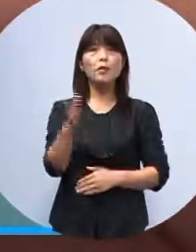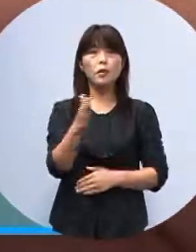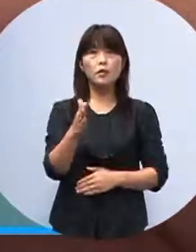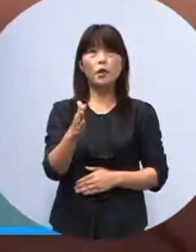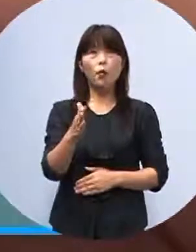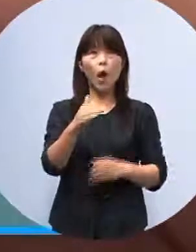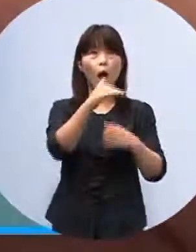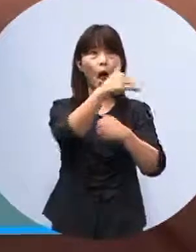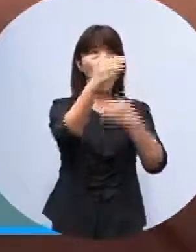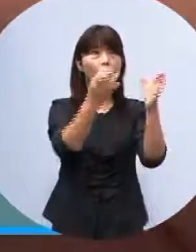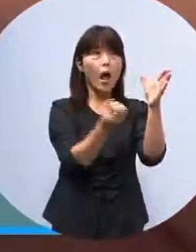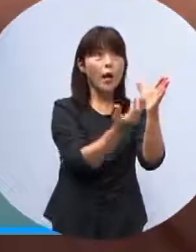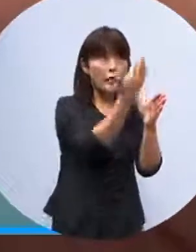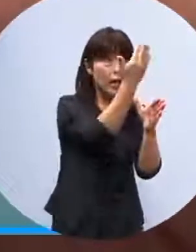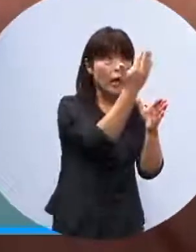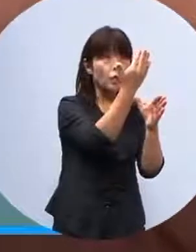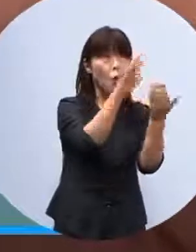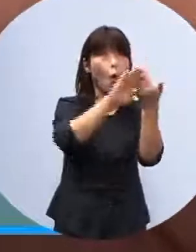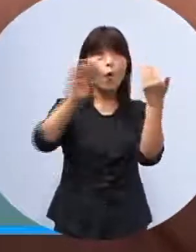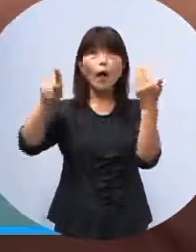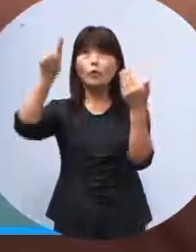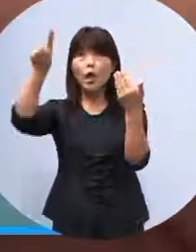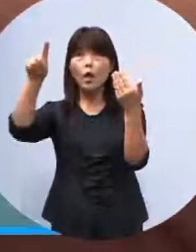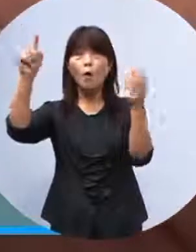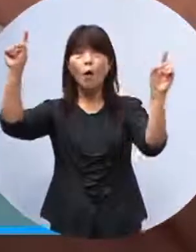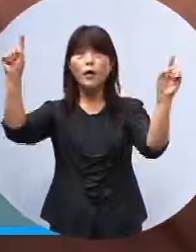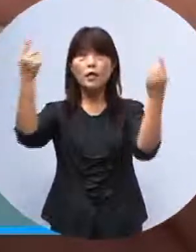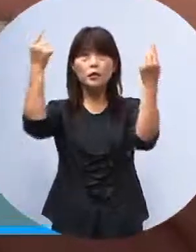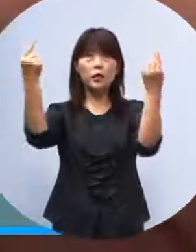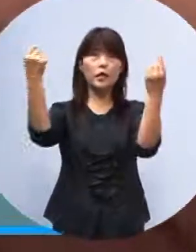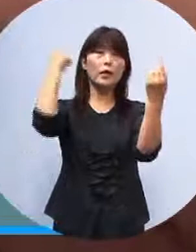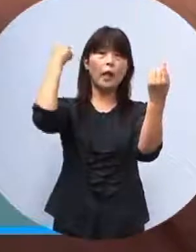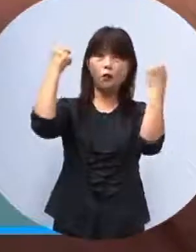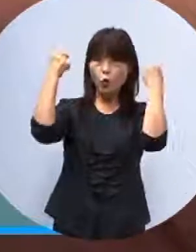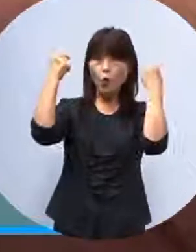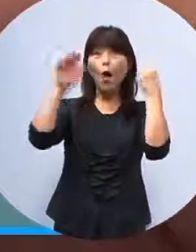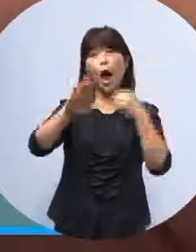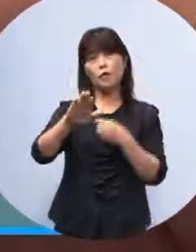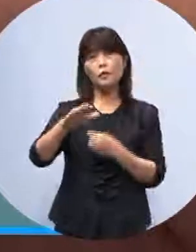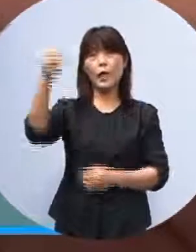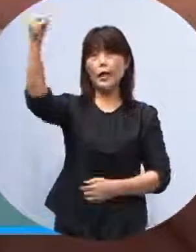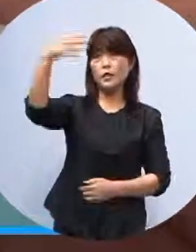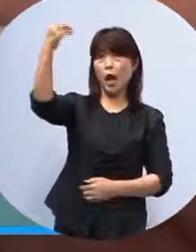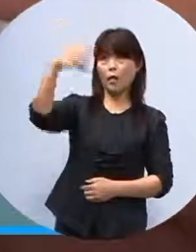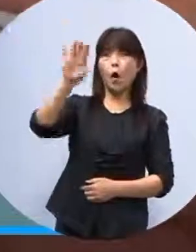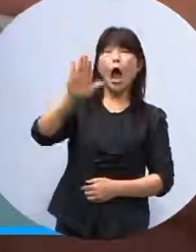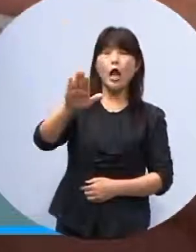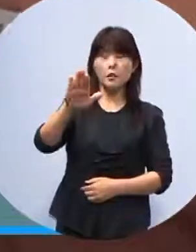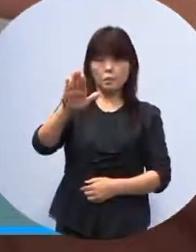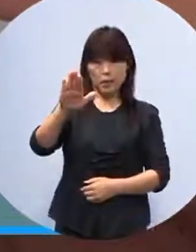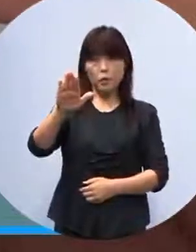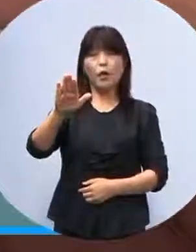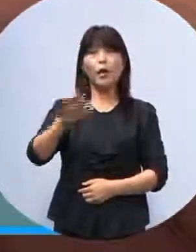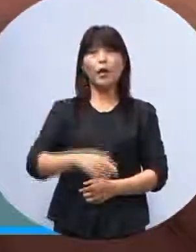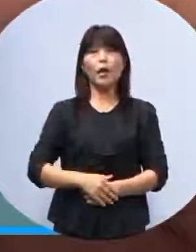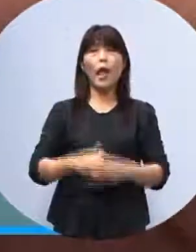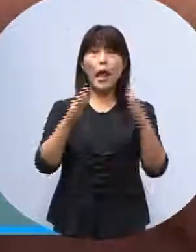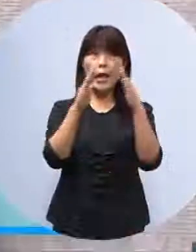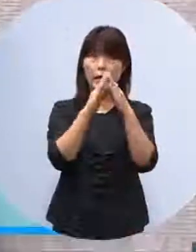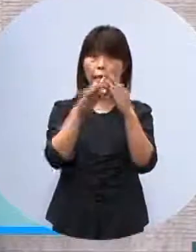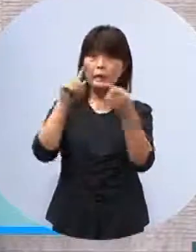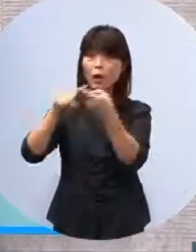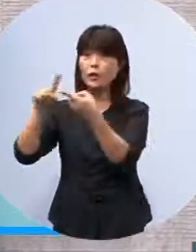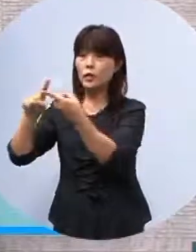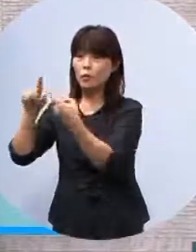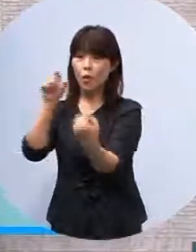近では火災が起きた部屋以外の警報器が同時に鳴るものや音と同時に光が出るものも売っていますので、